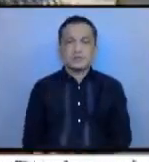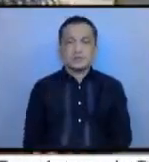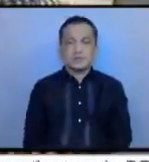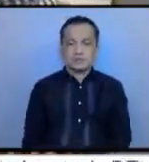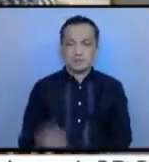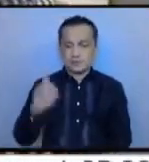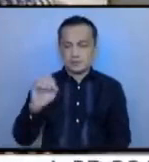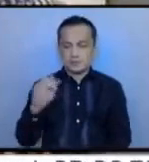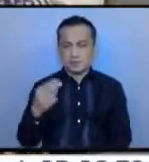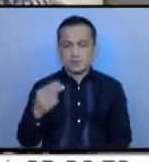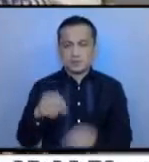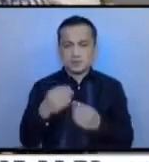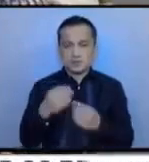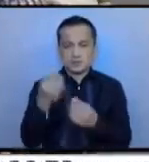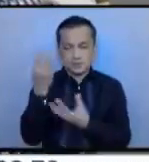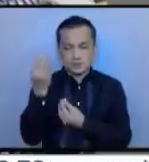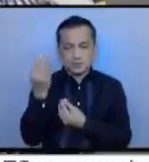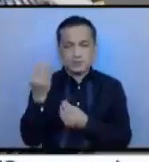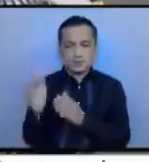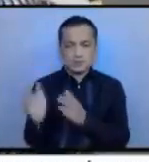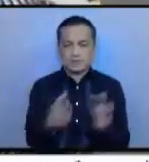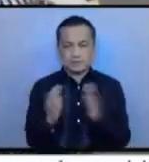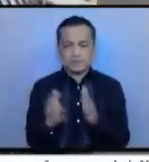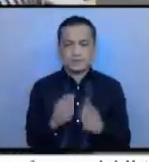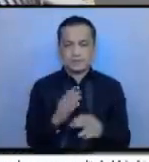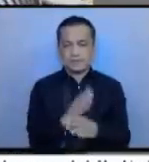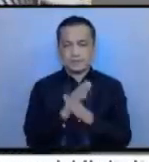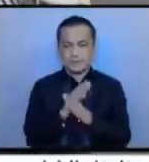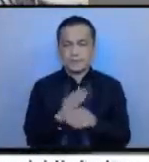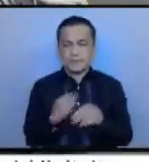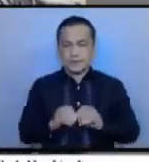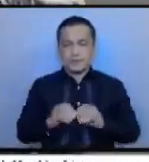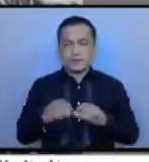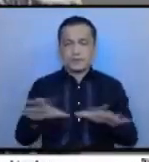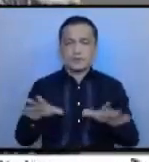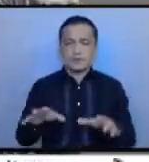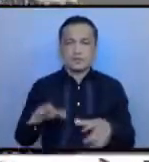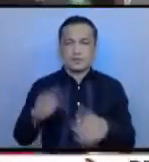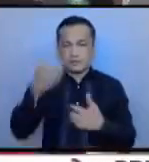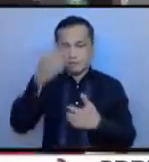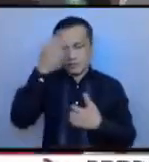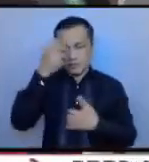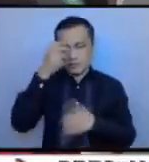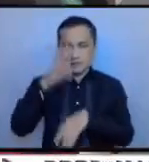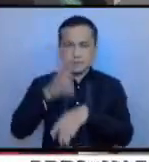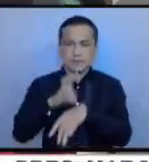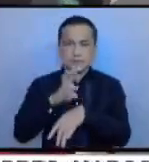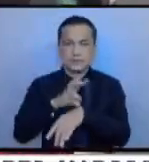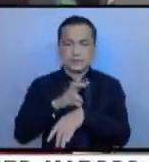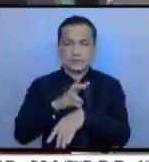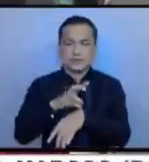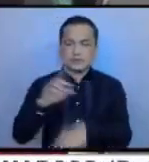sa kanilang paghahanda upang maiwasan ang pagkalat ng monkeypox at ng dengue.